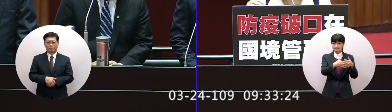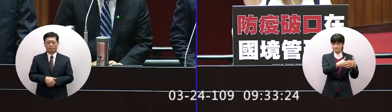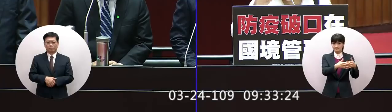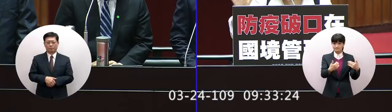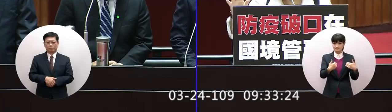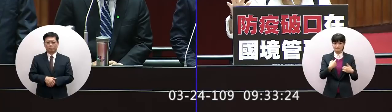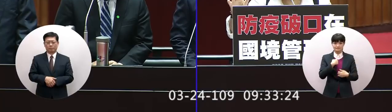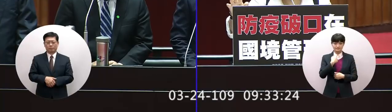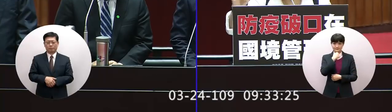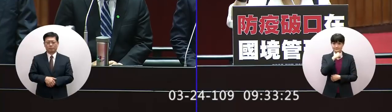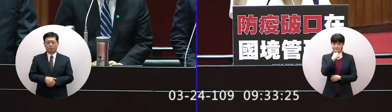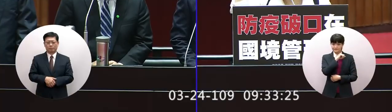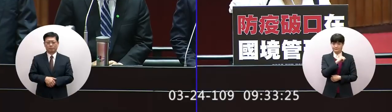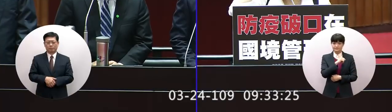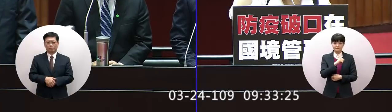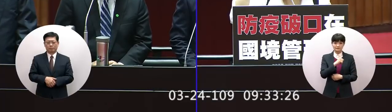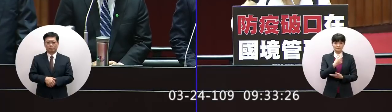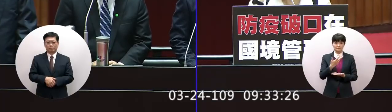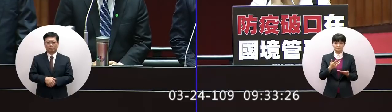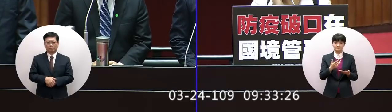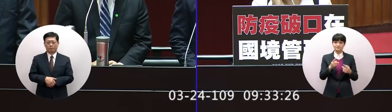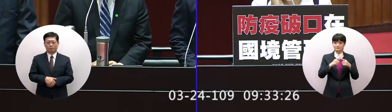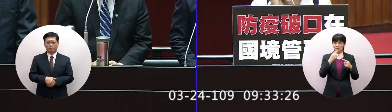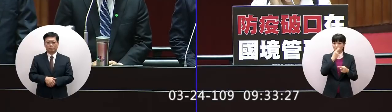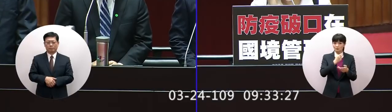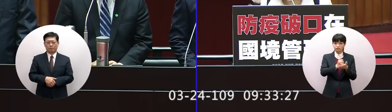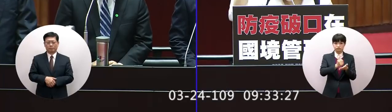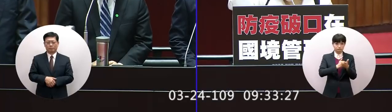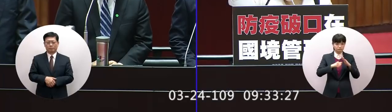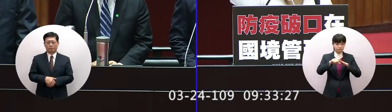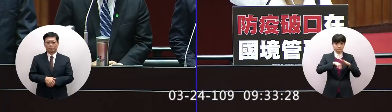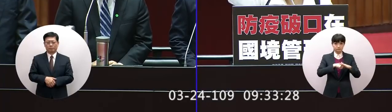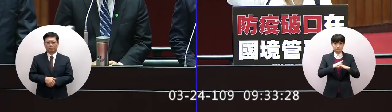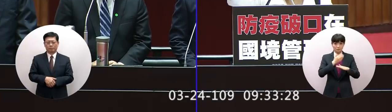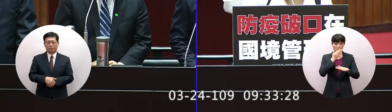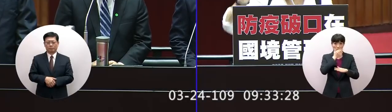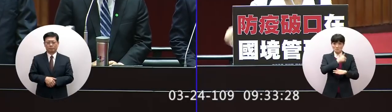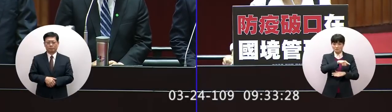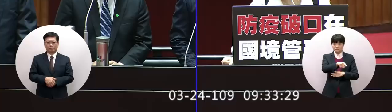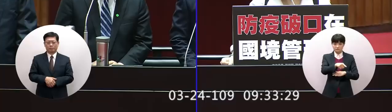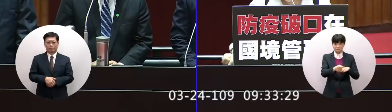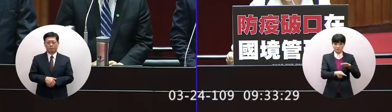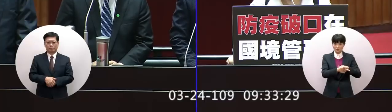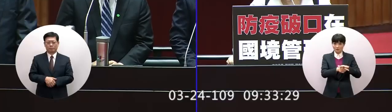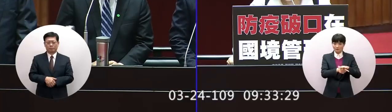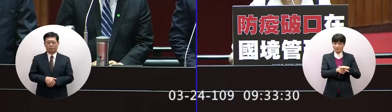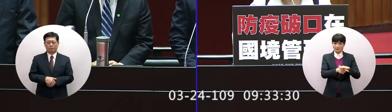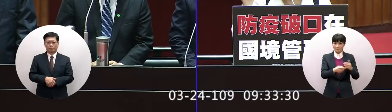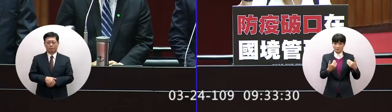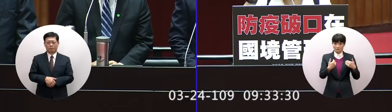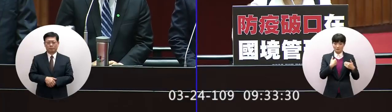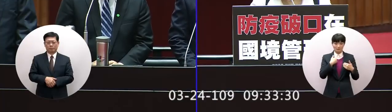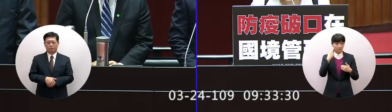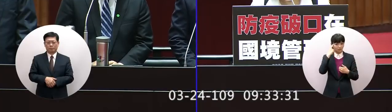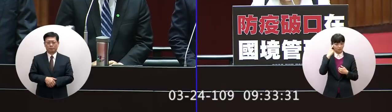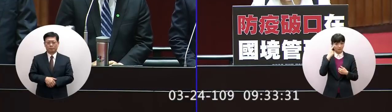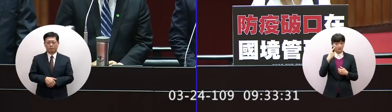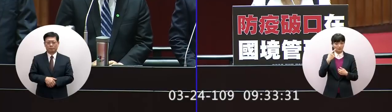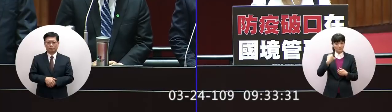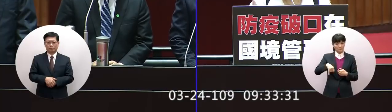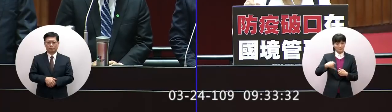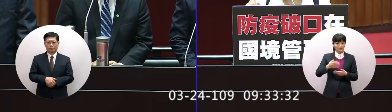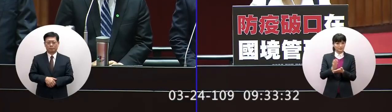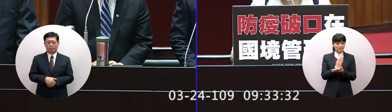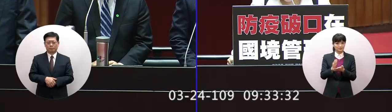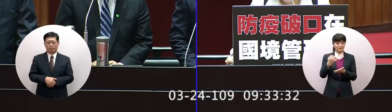的人口贩运防治工作评比为令我们非常难堪的不及格的第二级观察名单的时候，您就当机